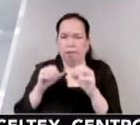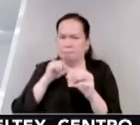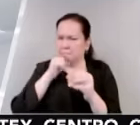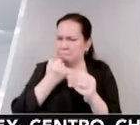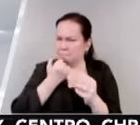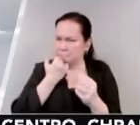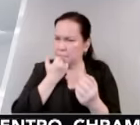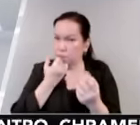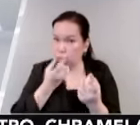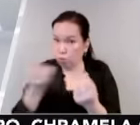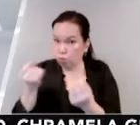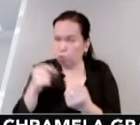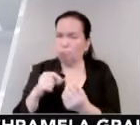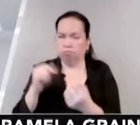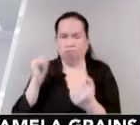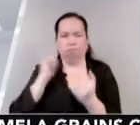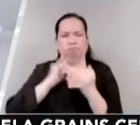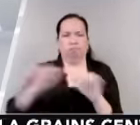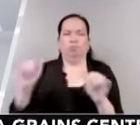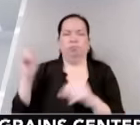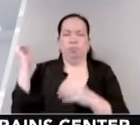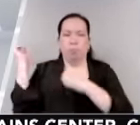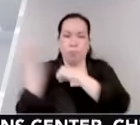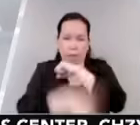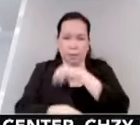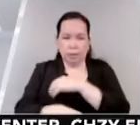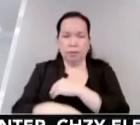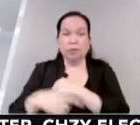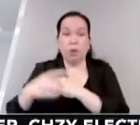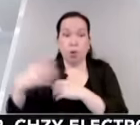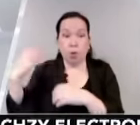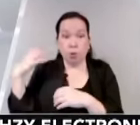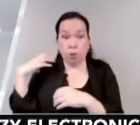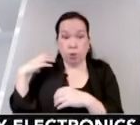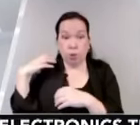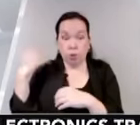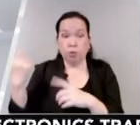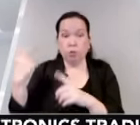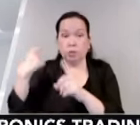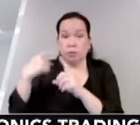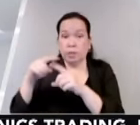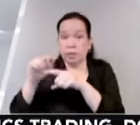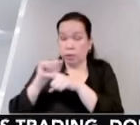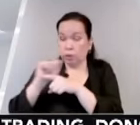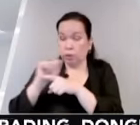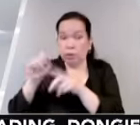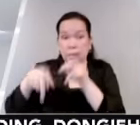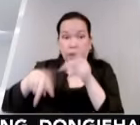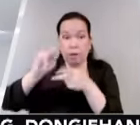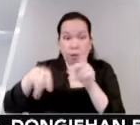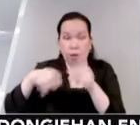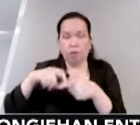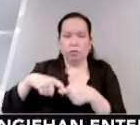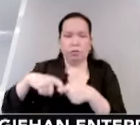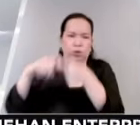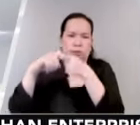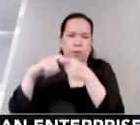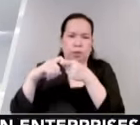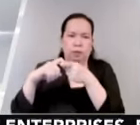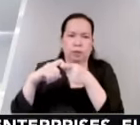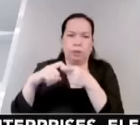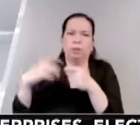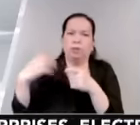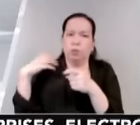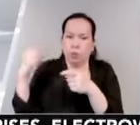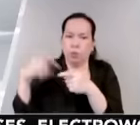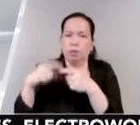pananagutin ang may sala. Sinuspindi na rin daw ang training ng kanilang taekwondo team, pati na ang kanilang mga coach habang gumugulong